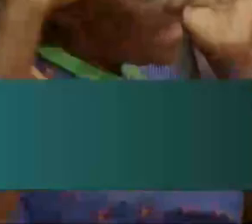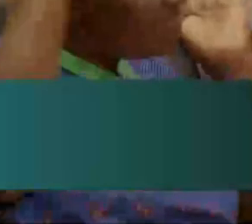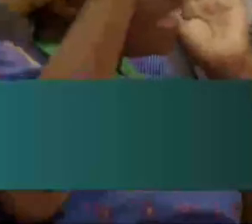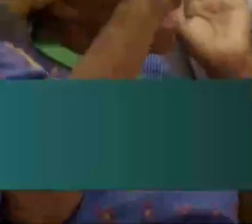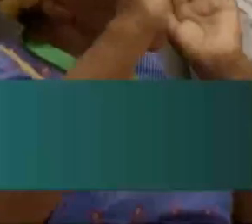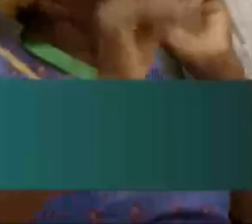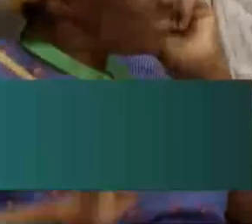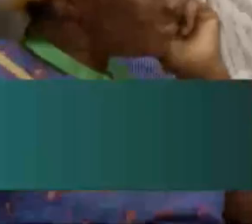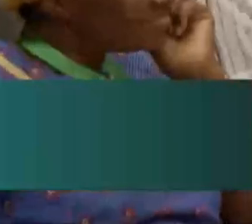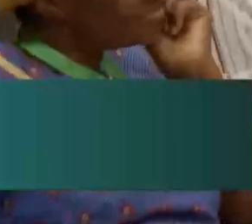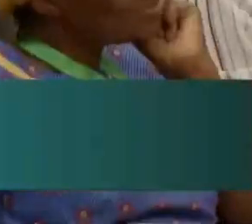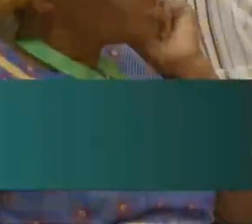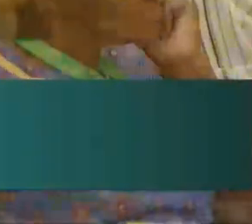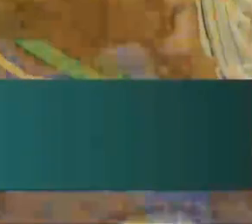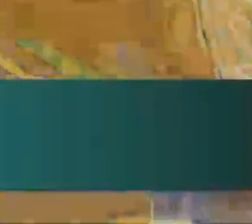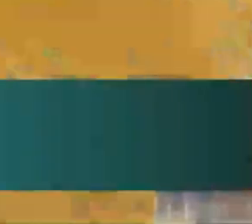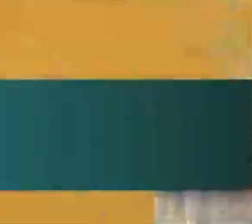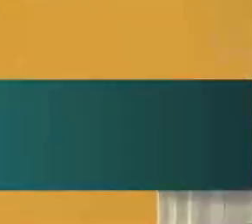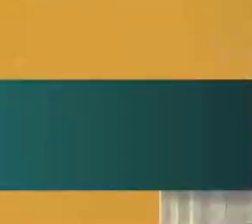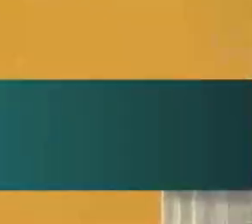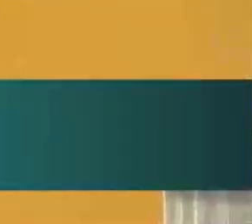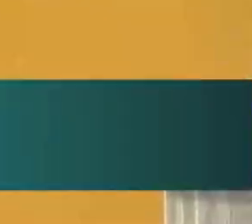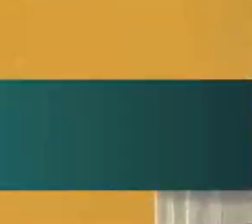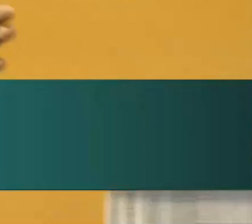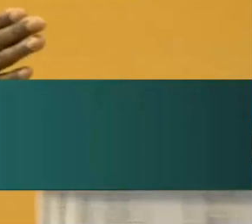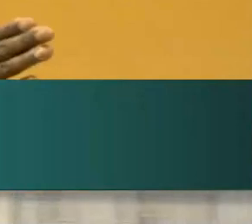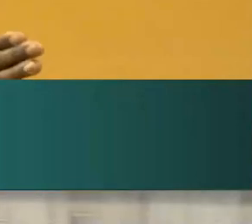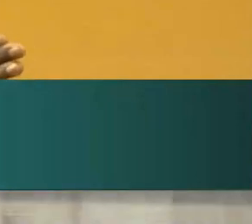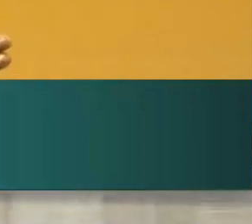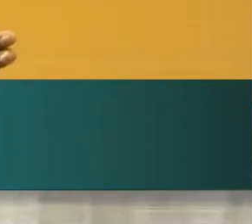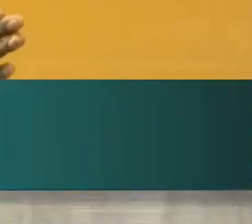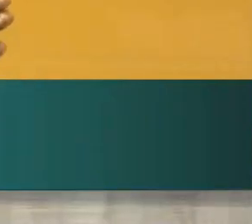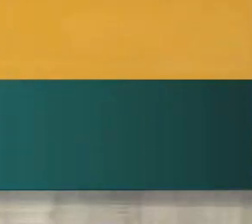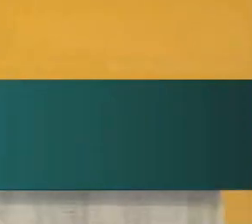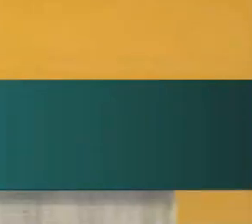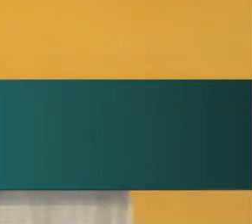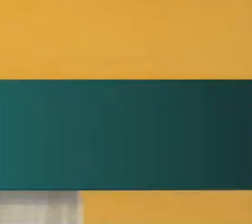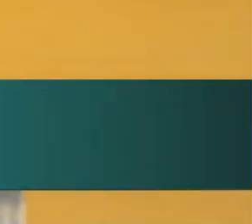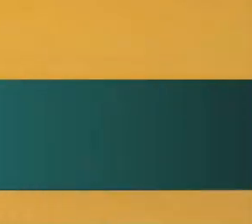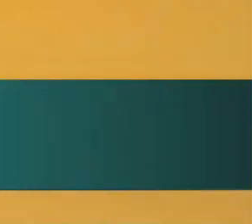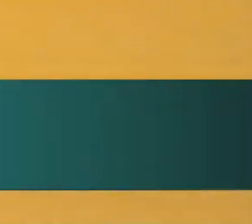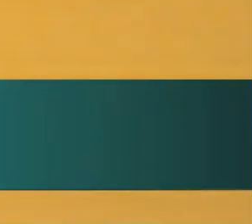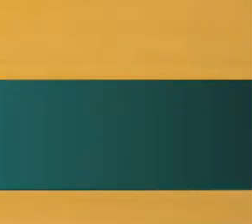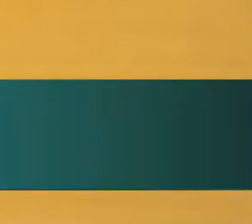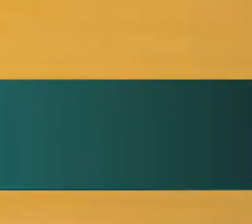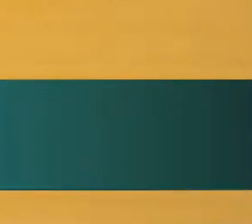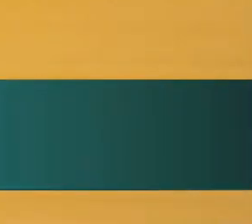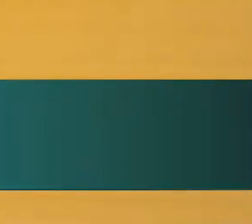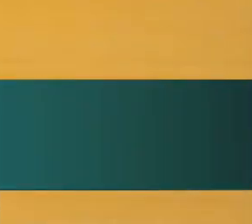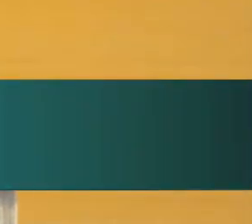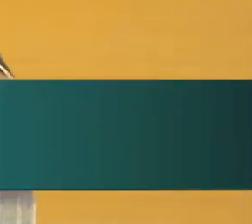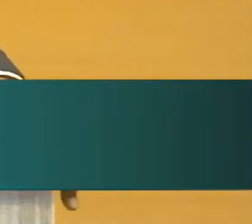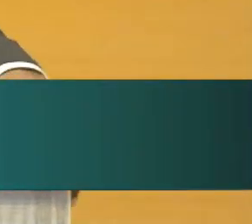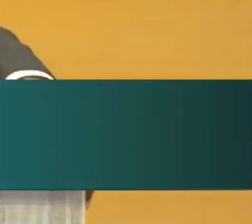fait. Et l'Esprit de Dieu va commencer à te bouger. Et ce que tu fais, c'est que tu seras obéissant à